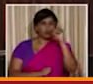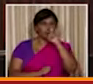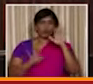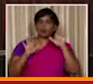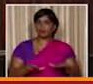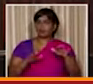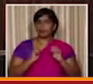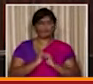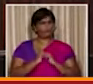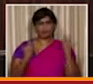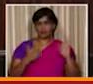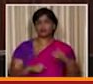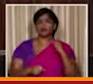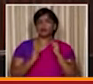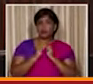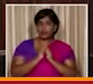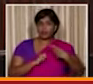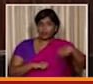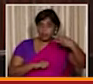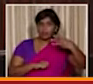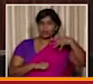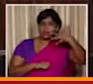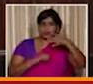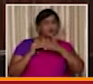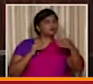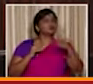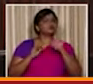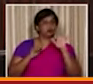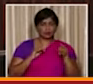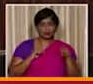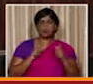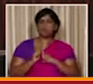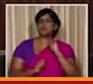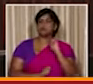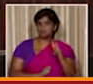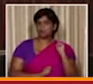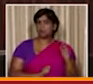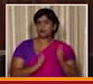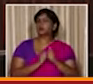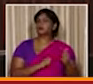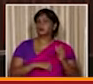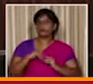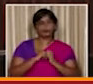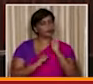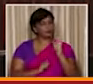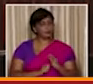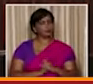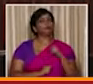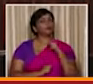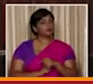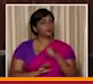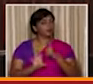ගතවෙන්න අවශ්‍ය නැහැ. රාජකාරී දින 3-5 දක්වා කාලය තුළ ගෙවීම් සිදු කිරීමේ වැඩපිළිවෙලක් ක්‍රියාත්මකයි.